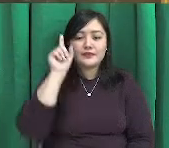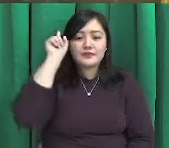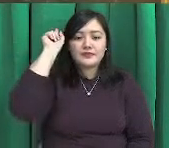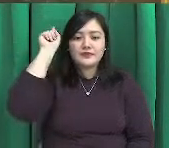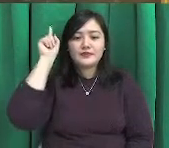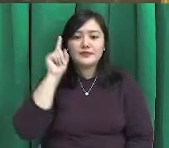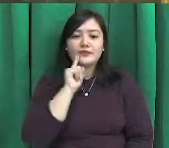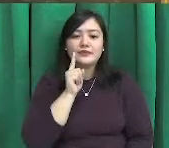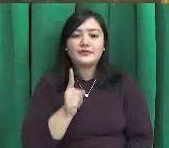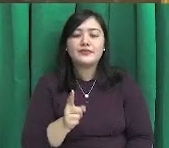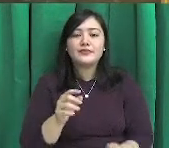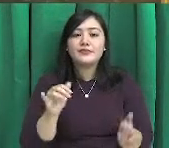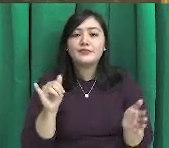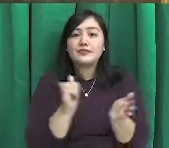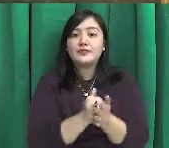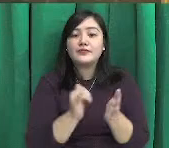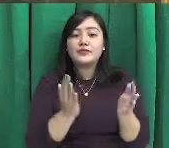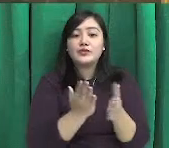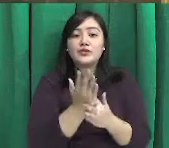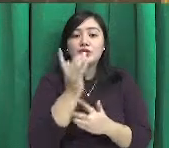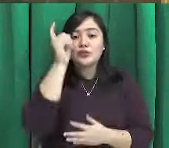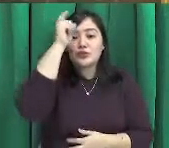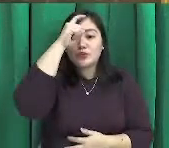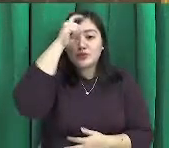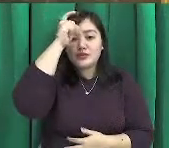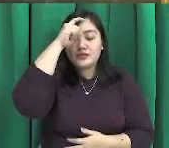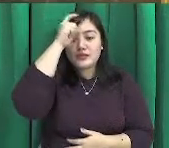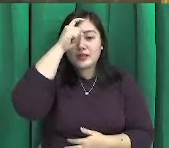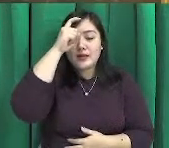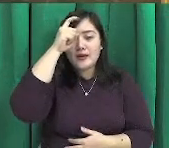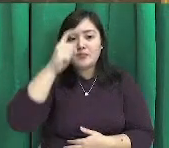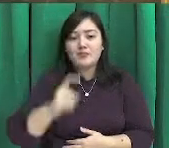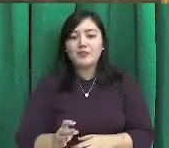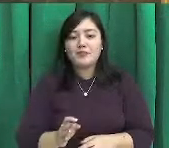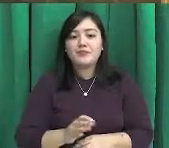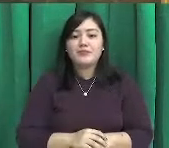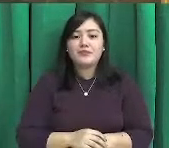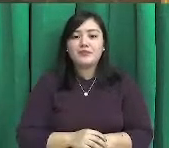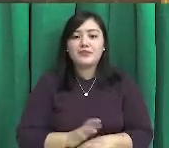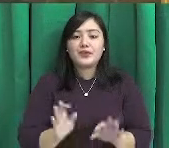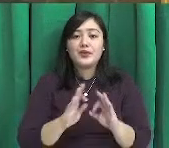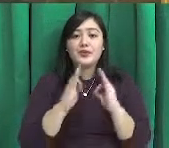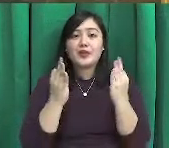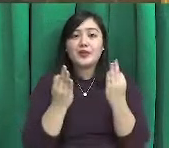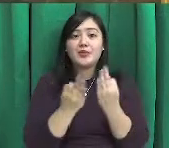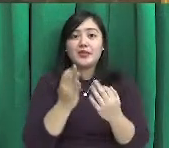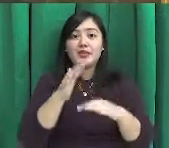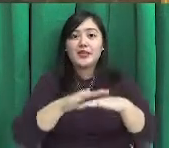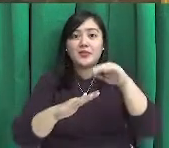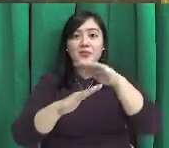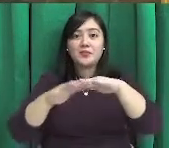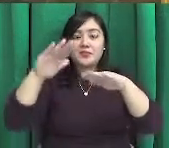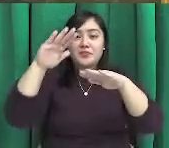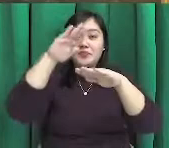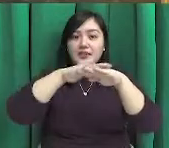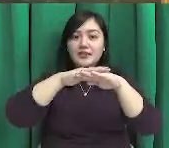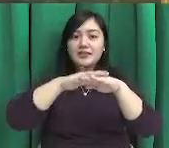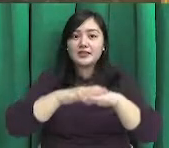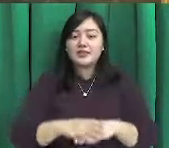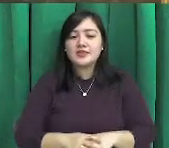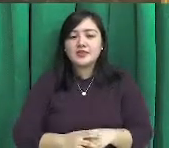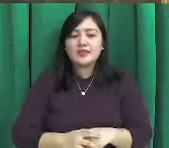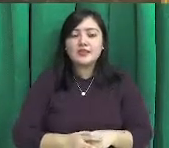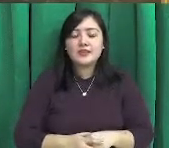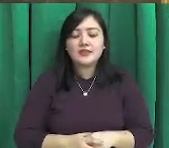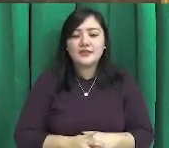is established, and by knowledge shall the chambers be filled with all precious and